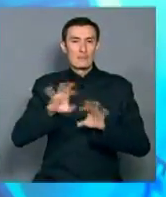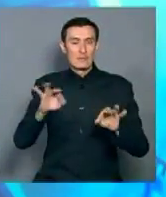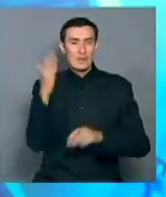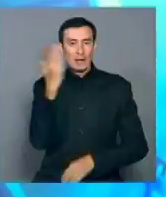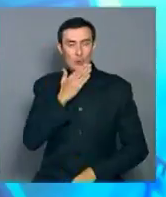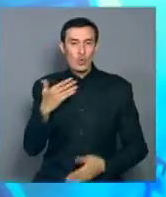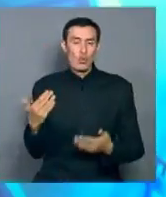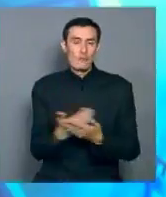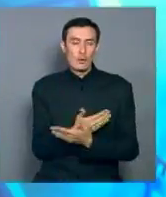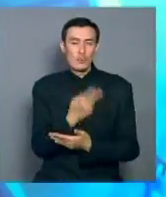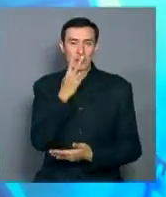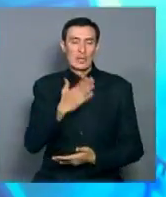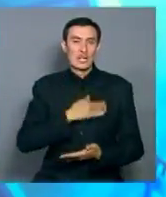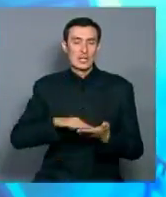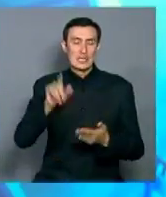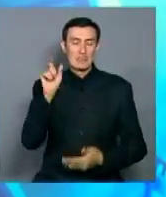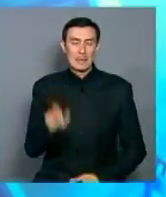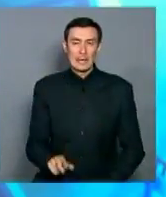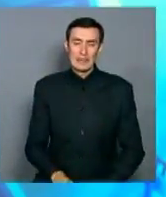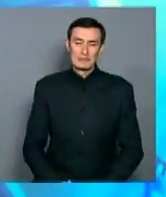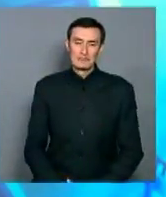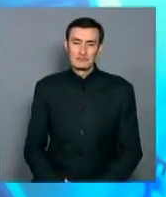наш корреспондент Аскар Сергалиев.